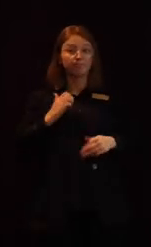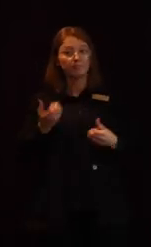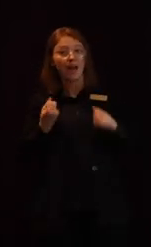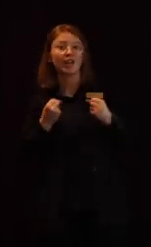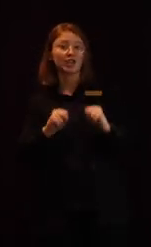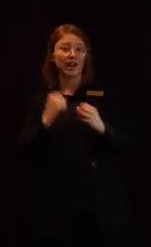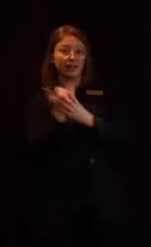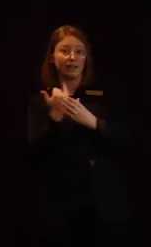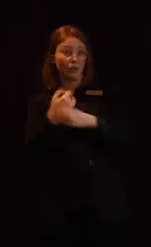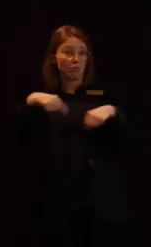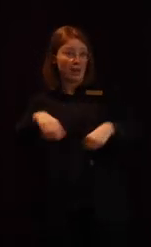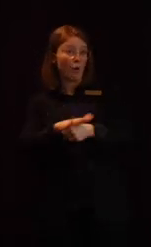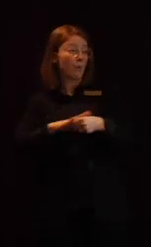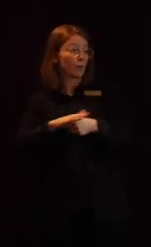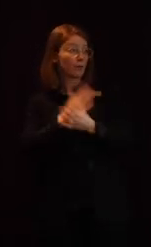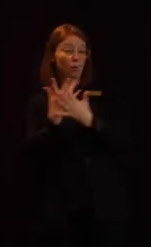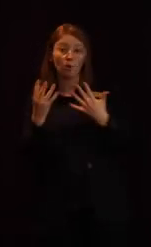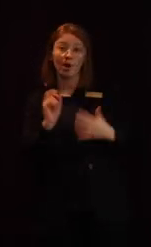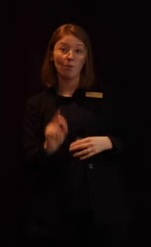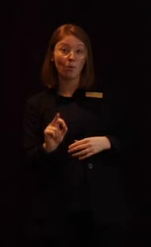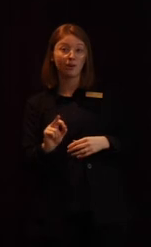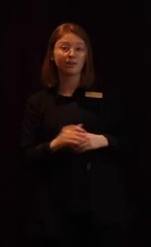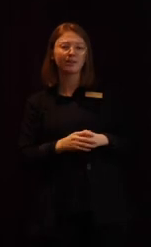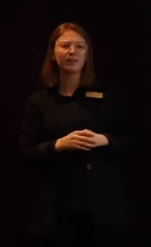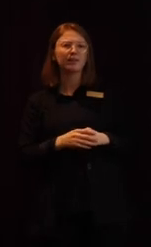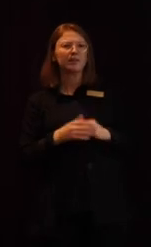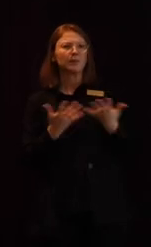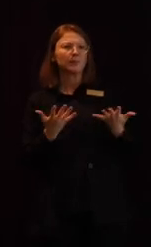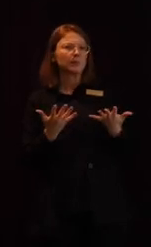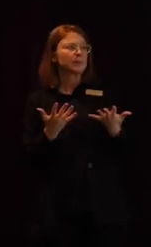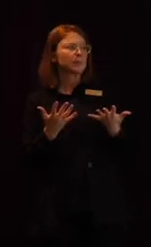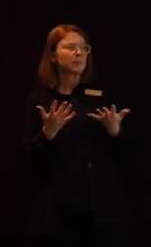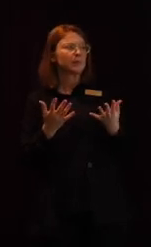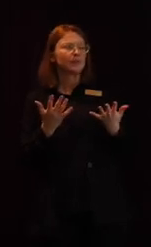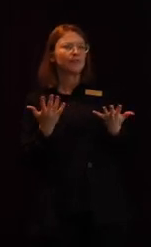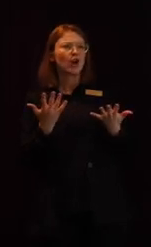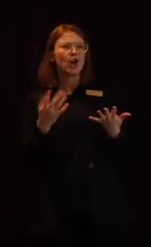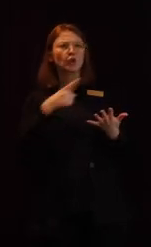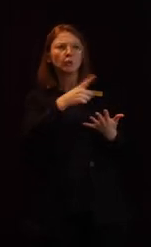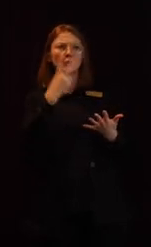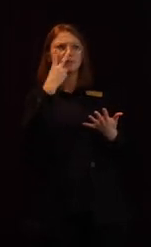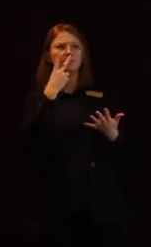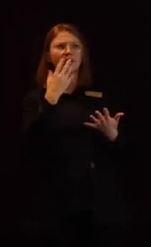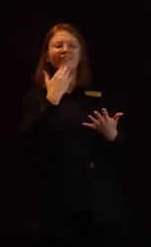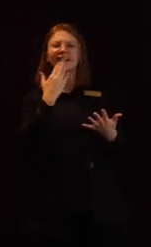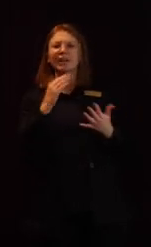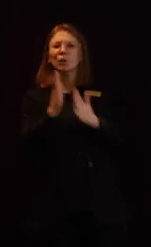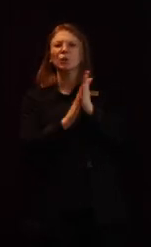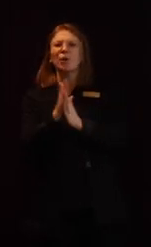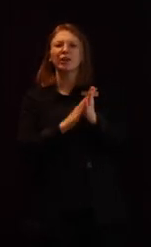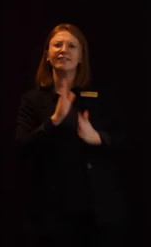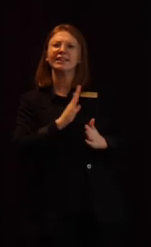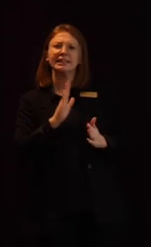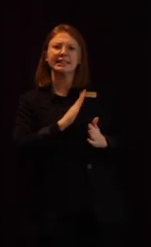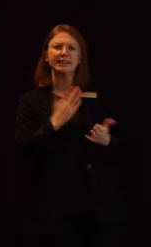under många år, vet jag. Vad ser du att det fastnar? Vad ser du för utmaningar i det här? Men